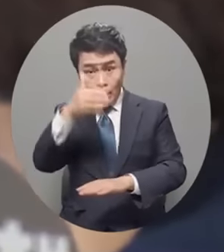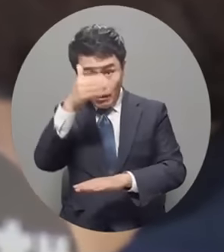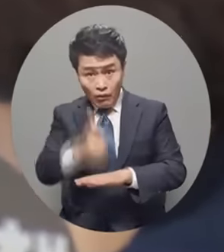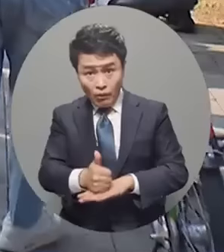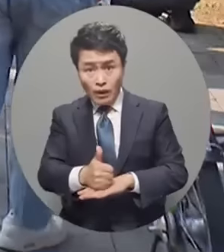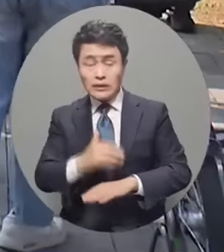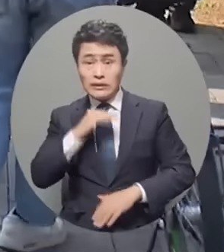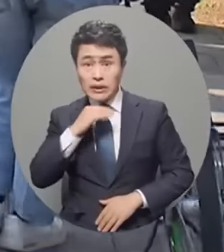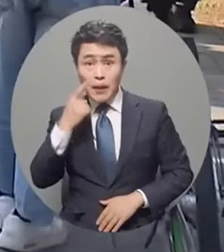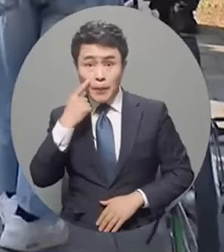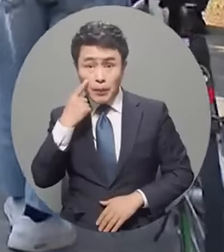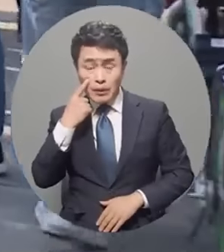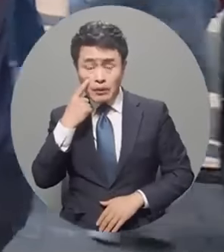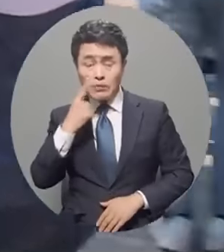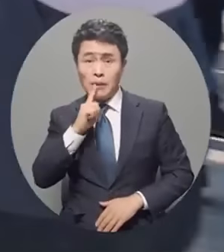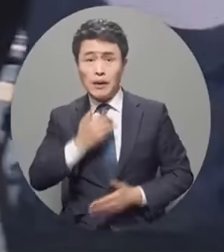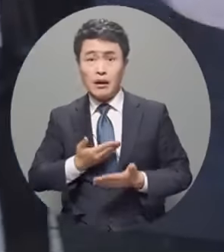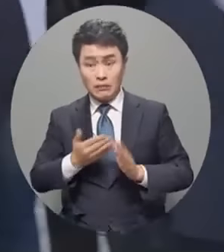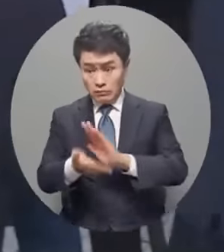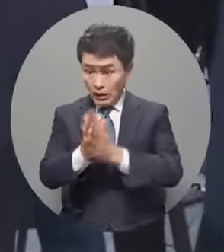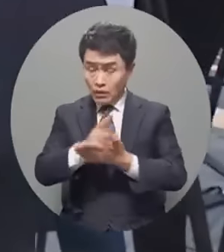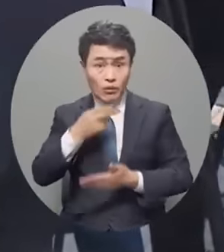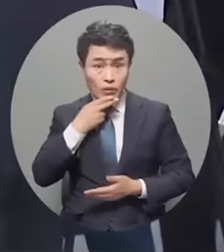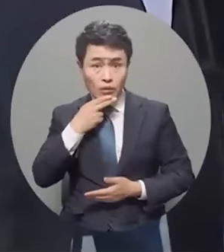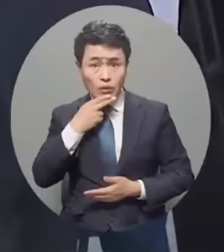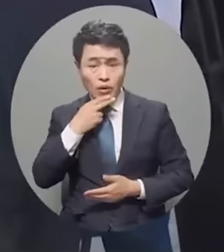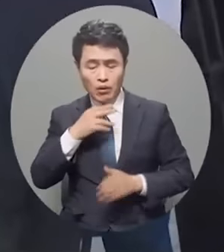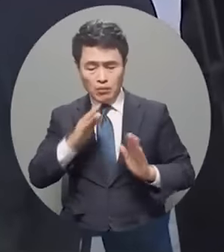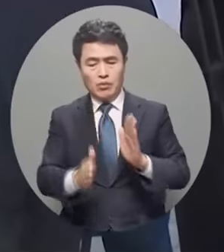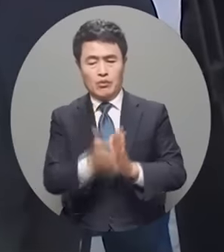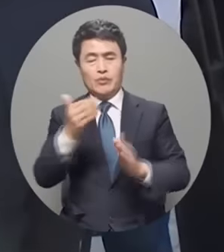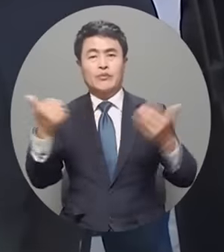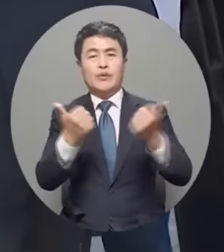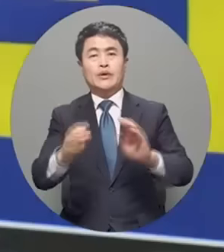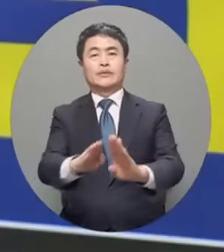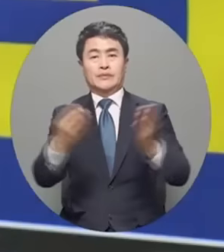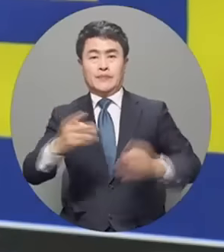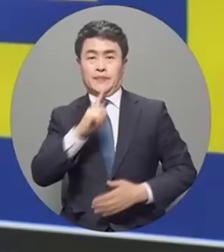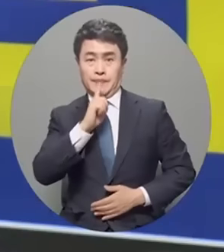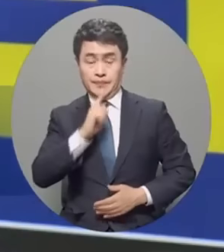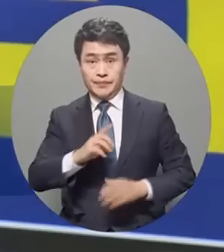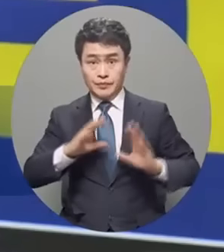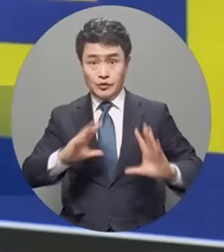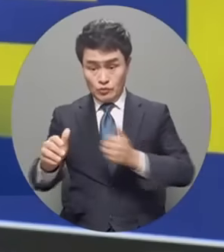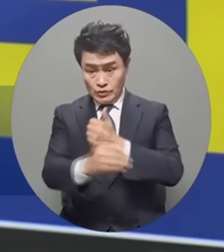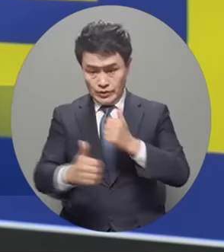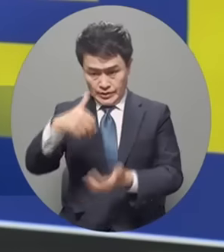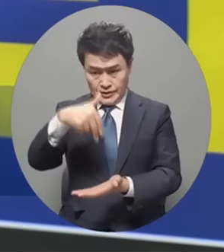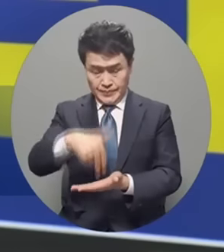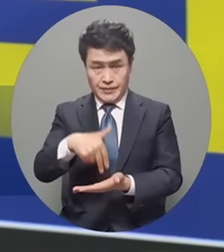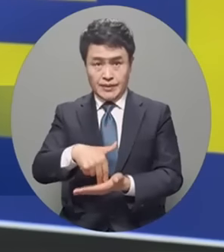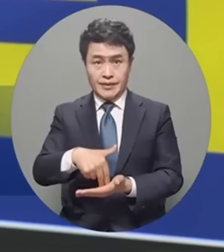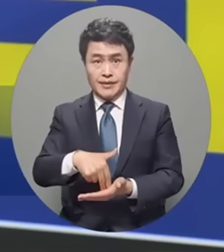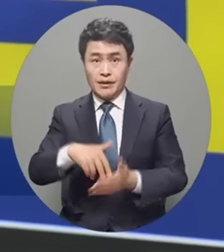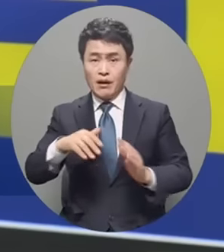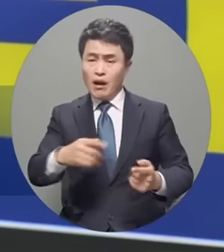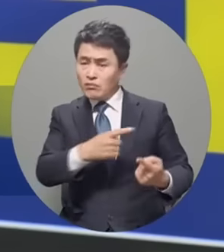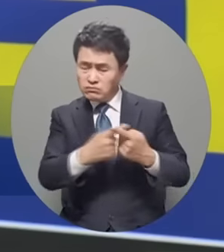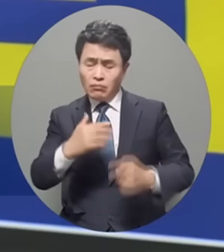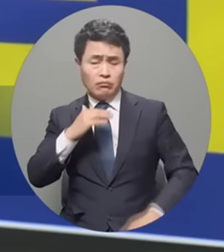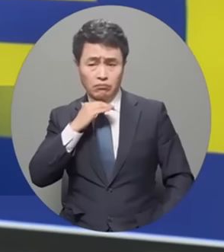지켜보겠다고 강조하면서도 달라지는 게 없다면 본회의를 열겠다는 겁니다. 국회의장 입장에서 무작정